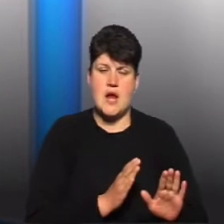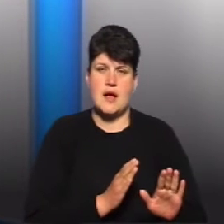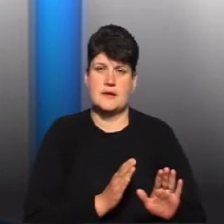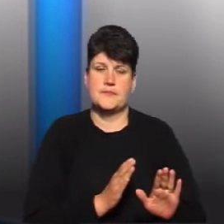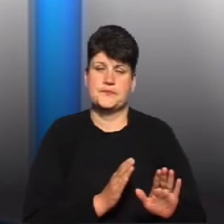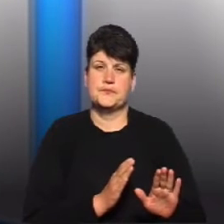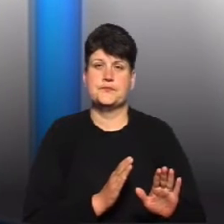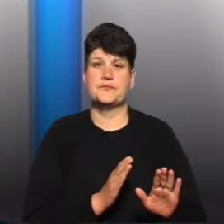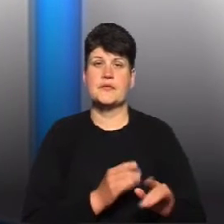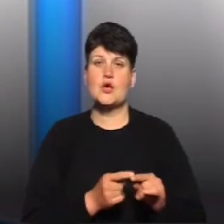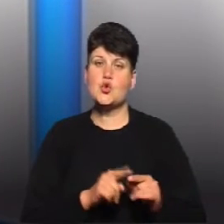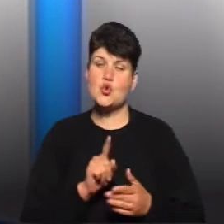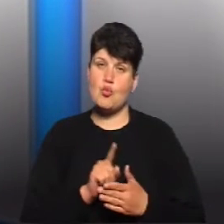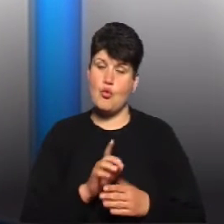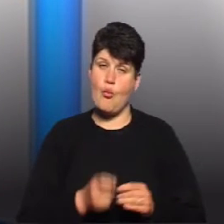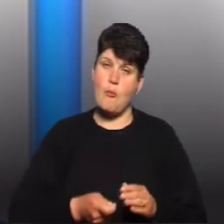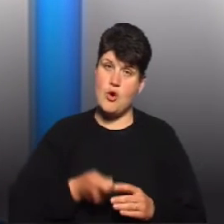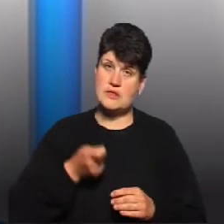цього обов'язку подавати